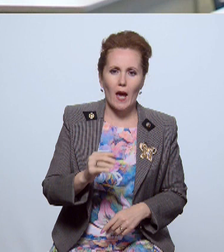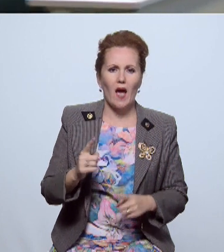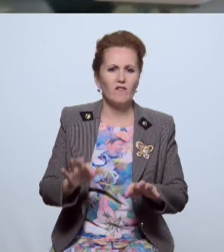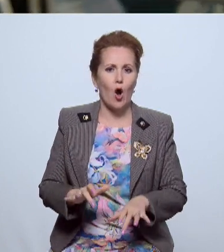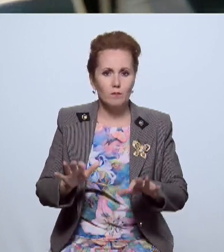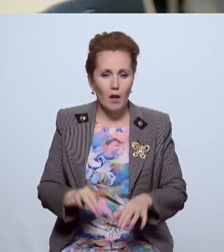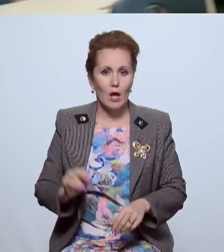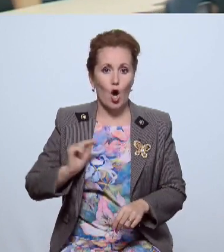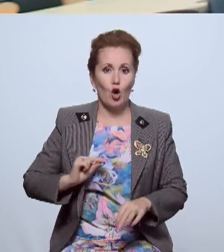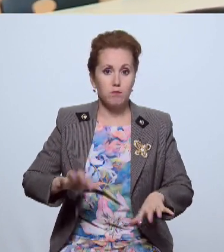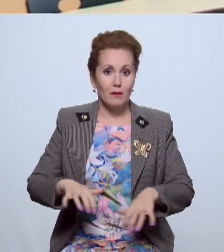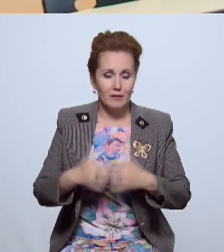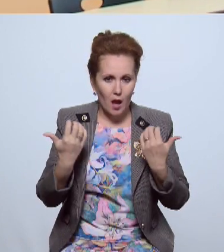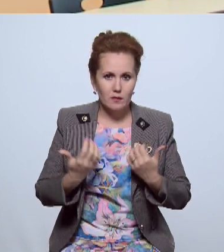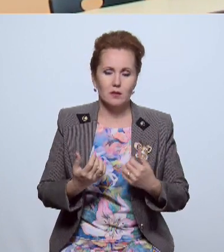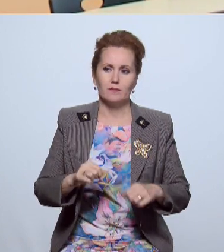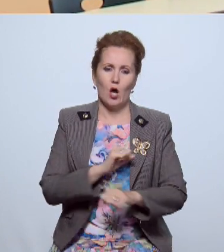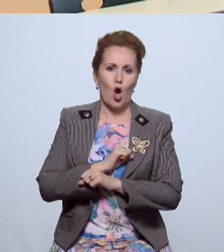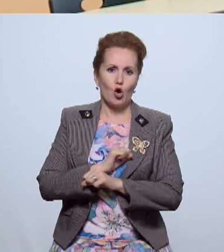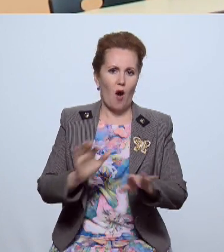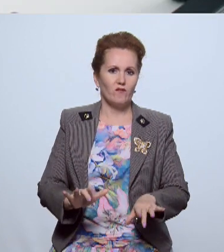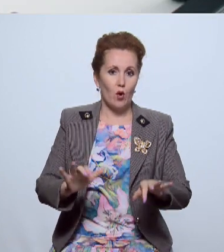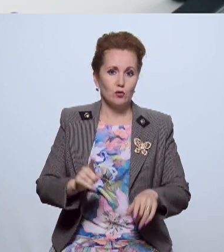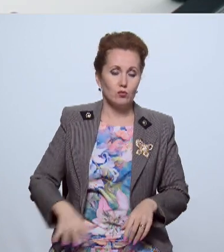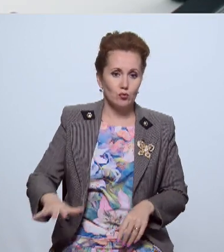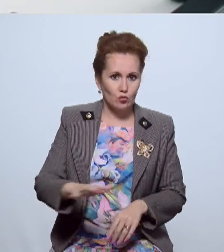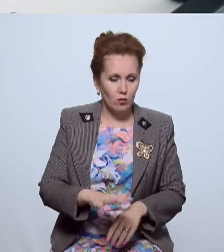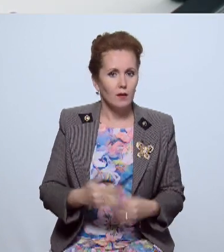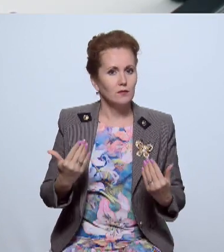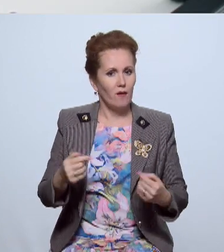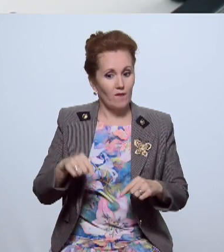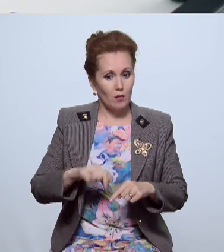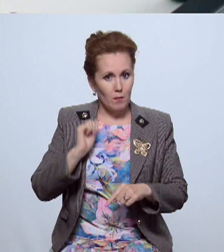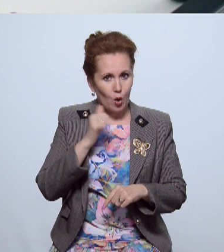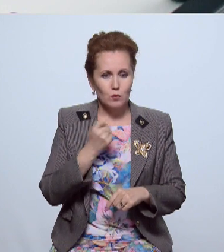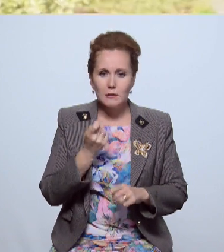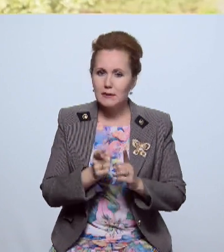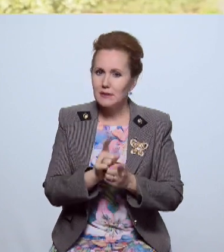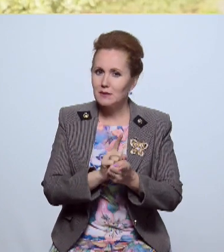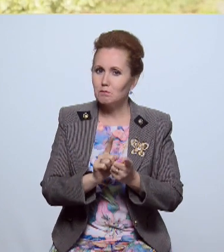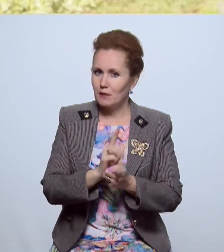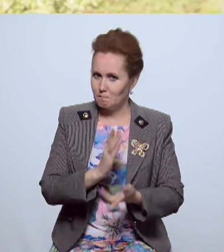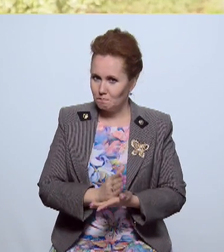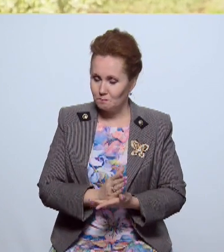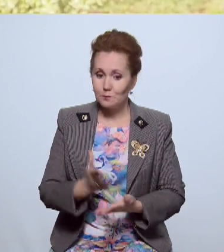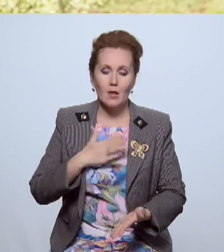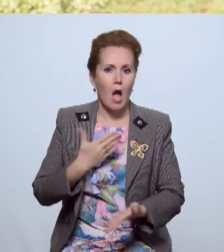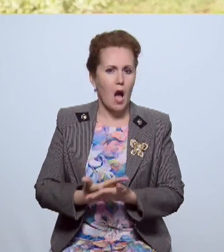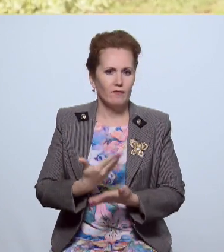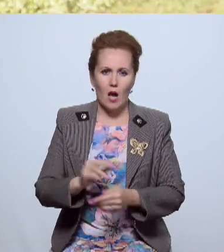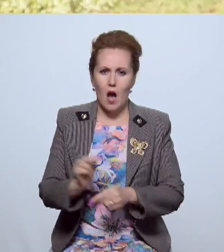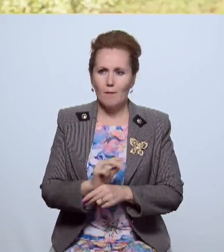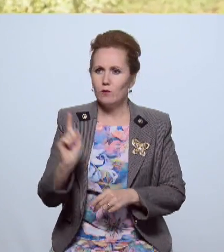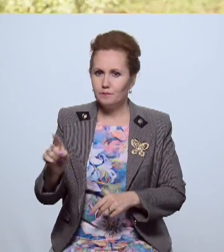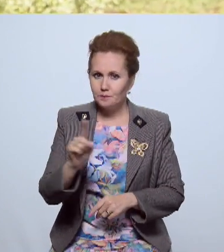робототехники, коворкинг-зоны и музыкальные гостиные. В этом году профиль немного изменили. Сейчас активно идут ремонты.